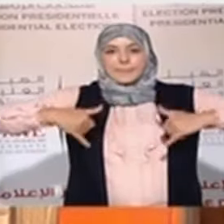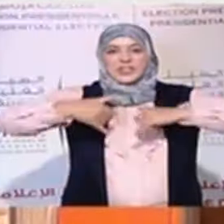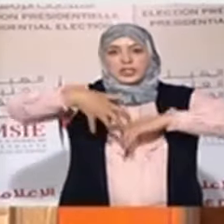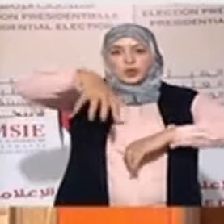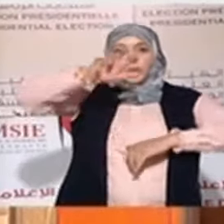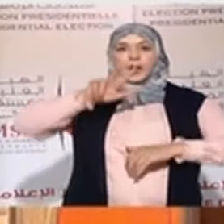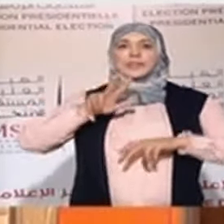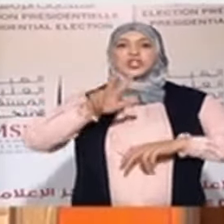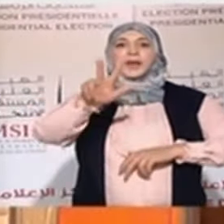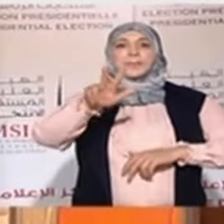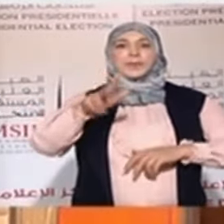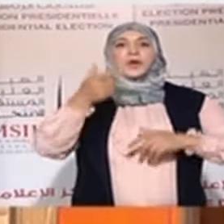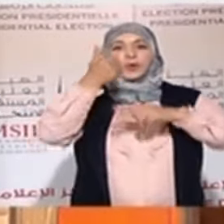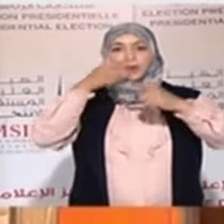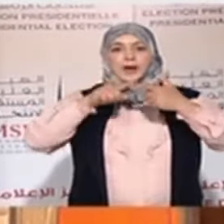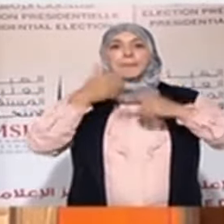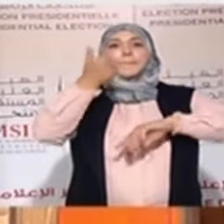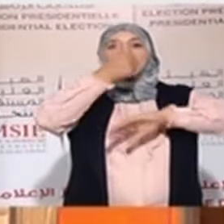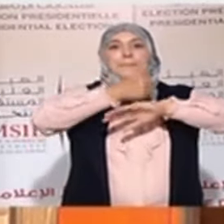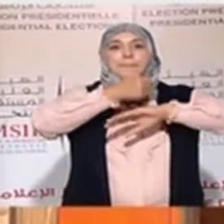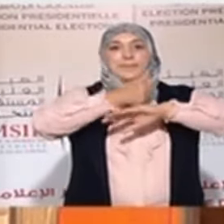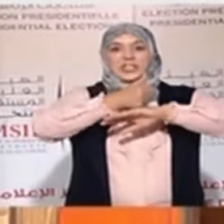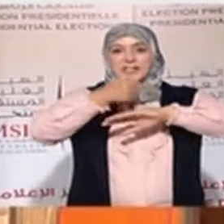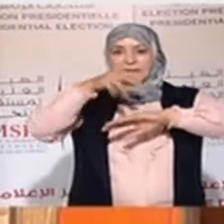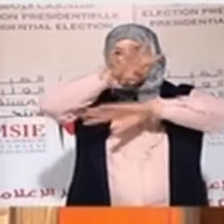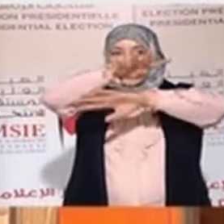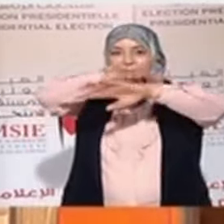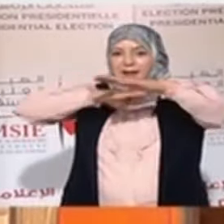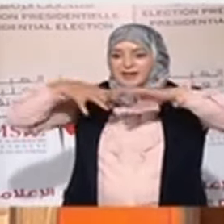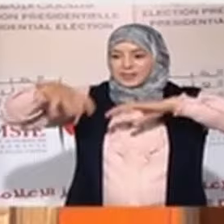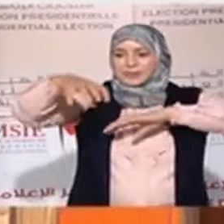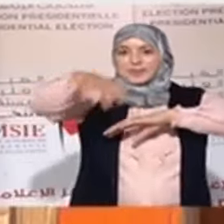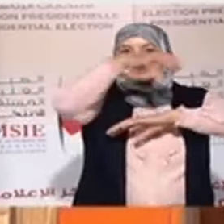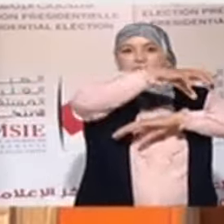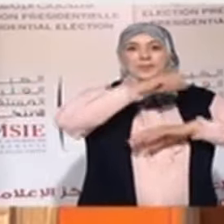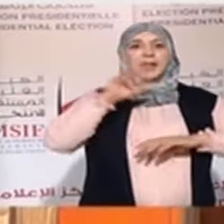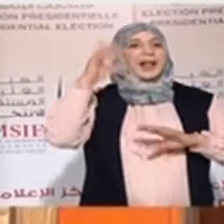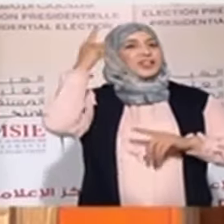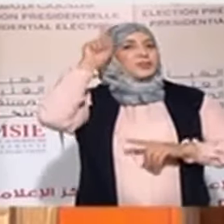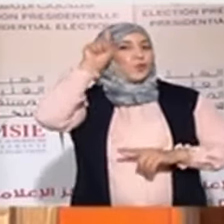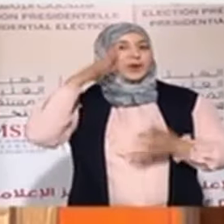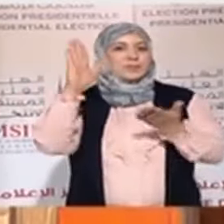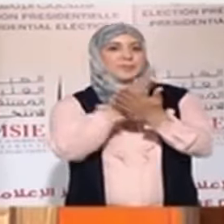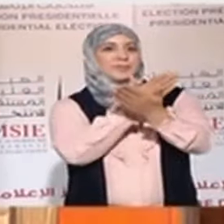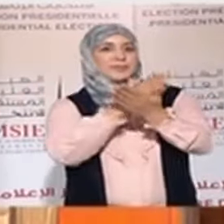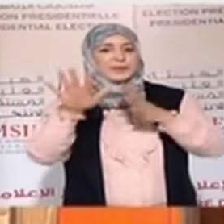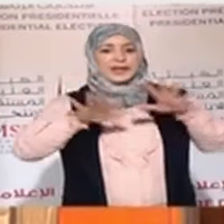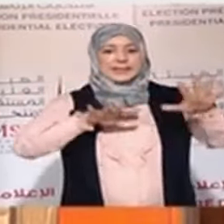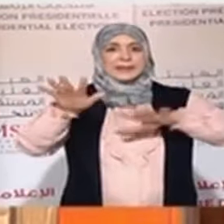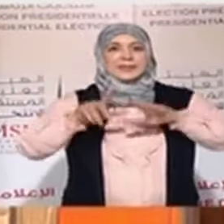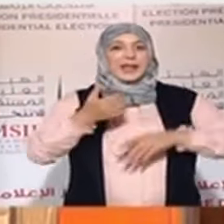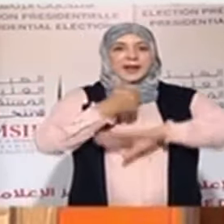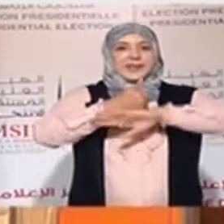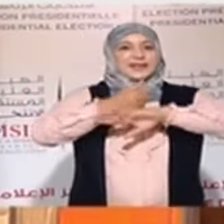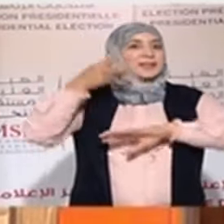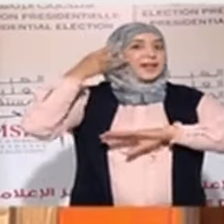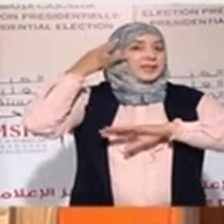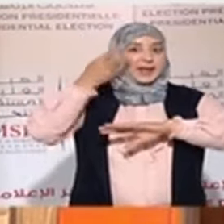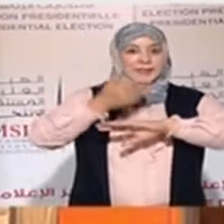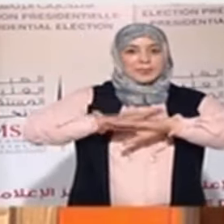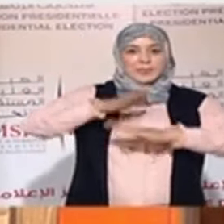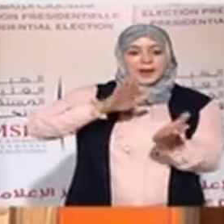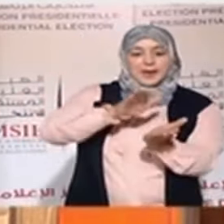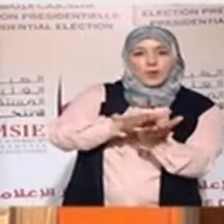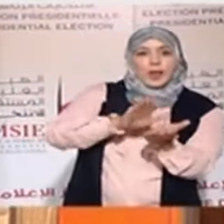الشعب والسيد رئيس المجلس الوطني للجهات والأقاليم لترتيب أداء رئيس الجمهورية المنتخب